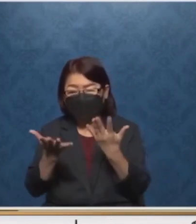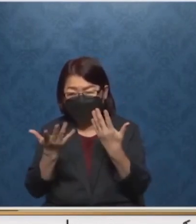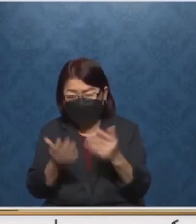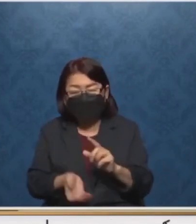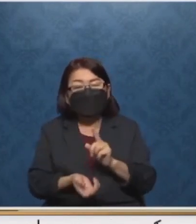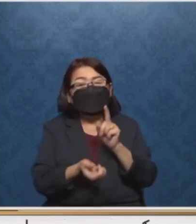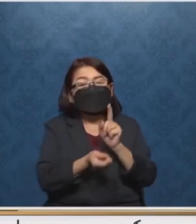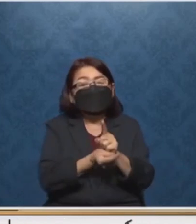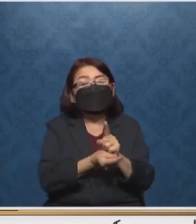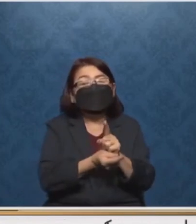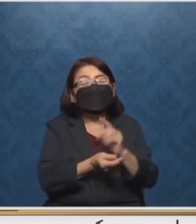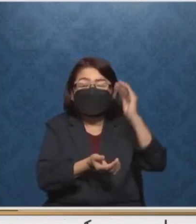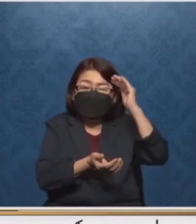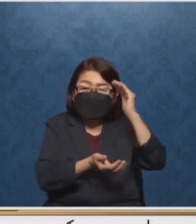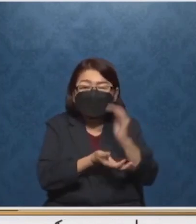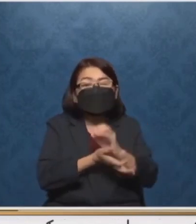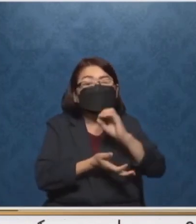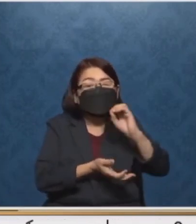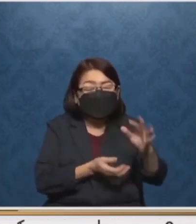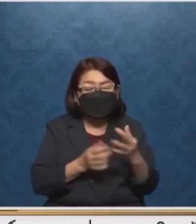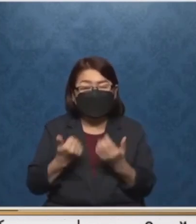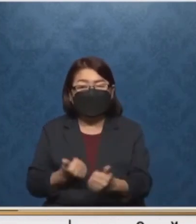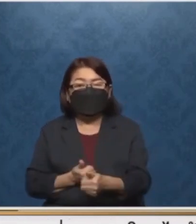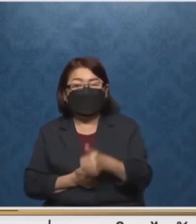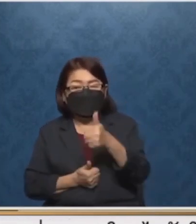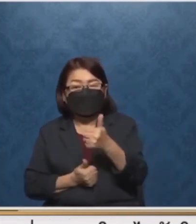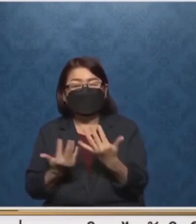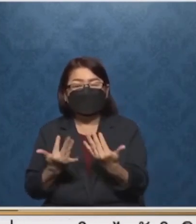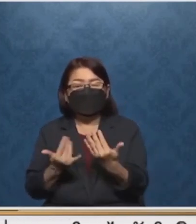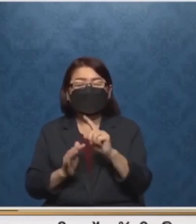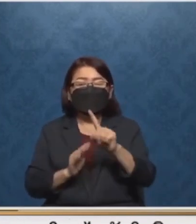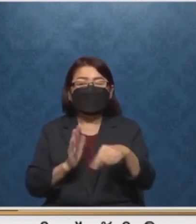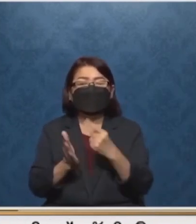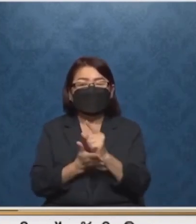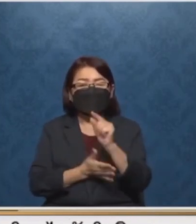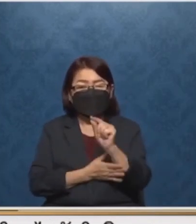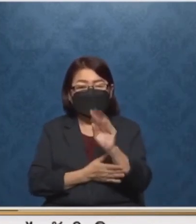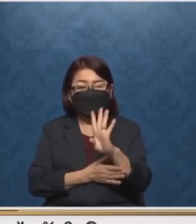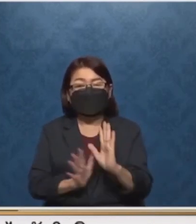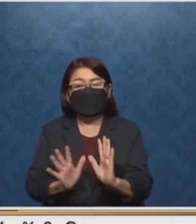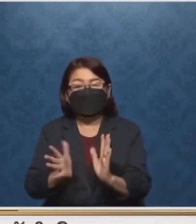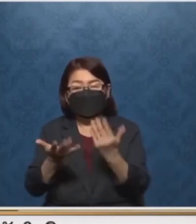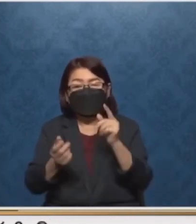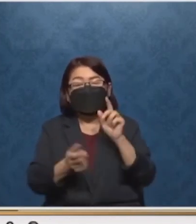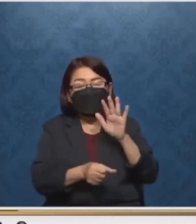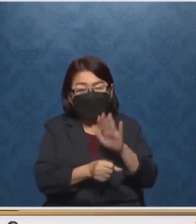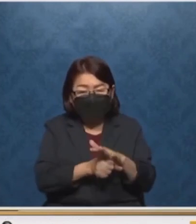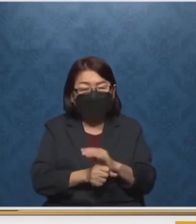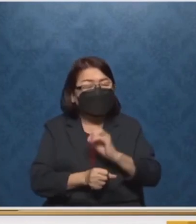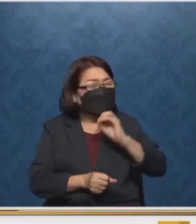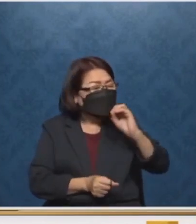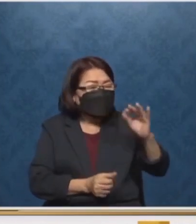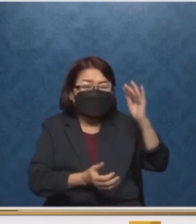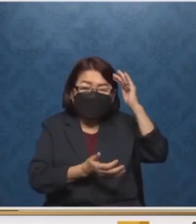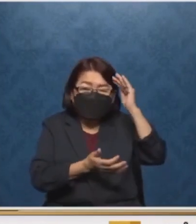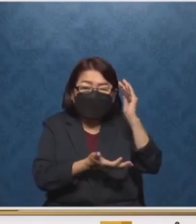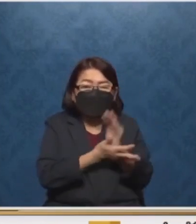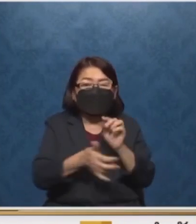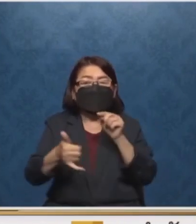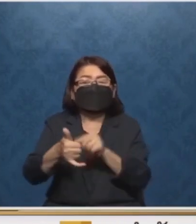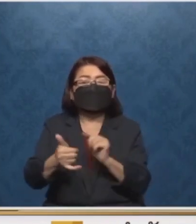น.ได้ตอนนี้ดีขึ้นค่ะรอเพียงแค่24ชั่วโมงนะคะเราสามารถที่จะไปแจ้งความได้นะค